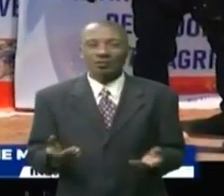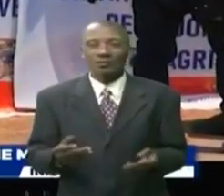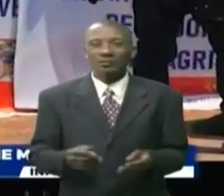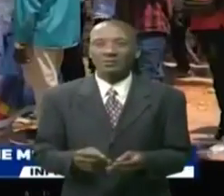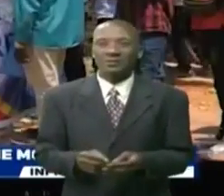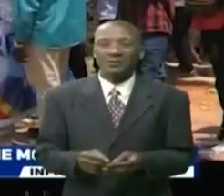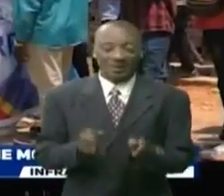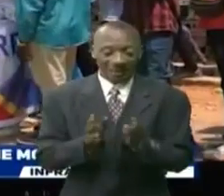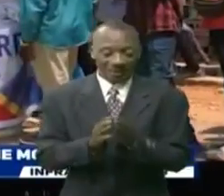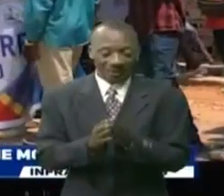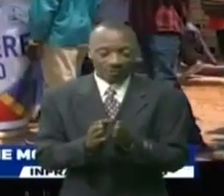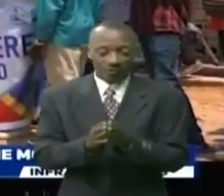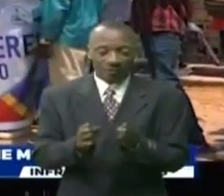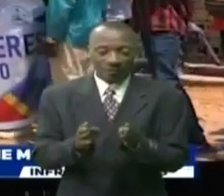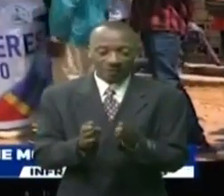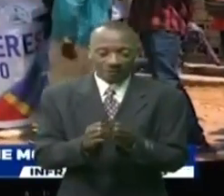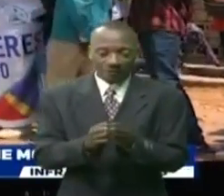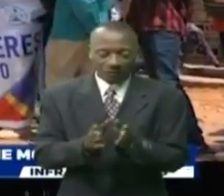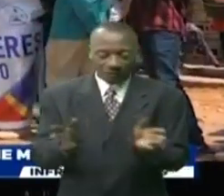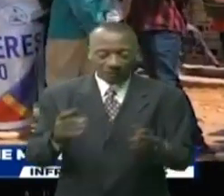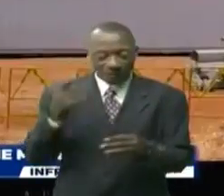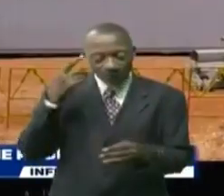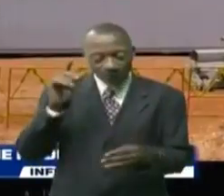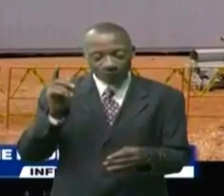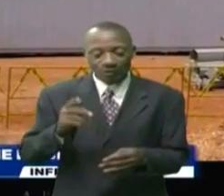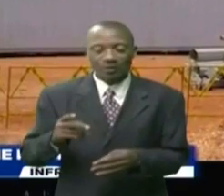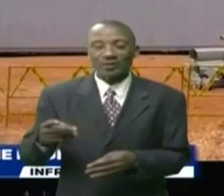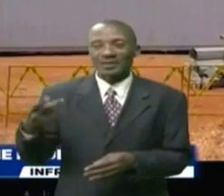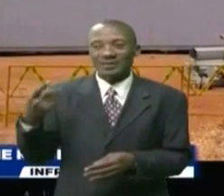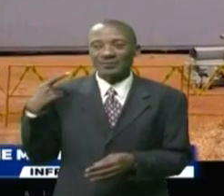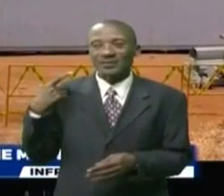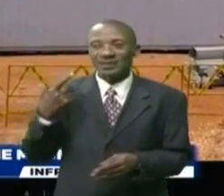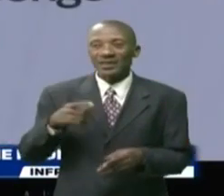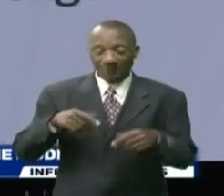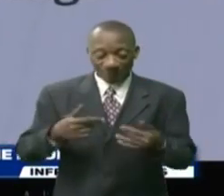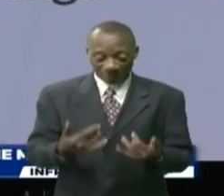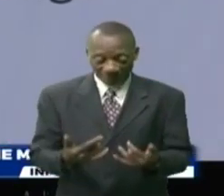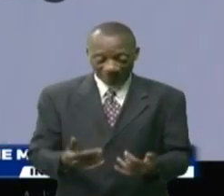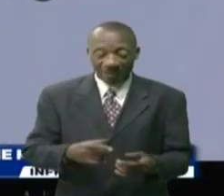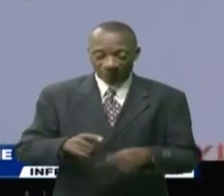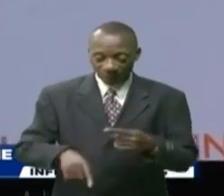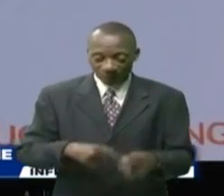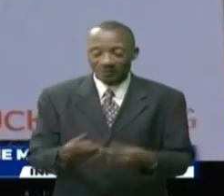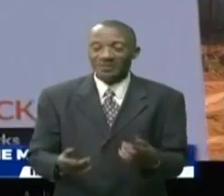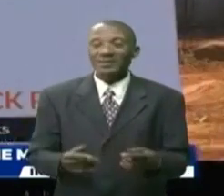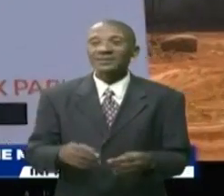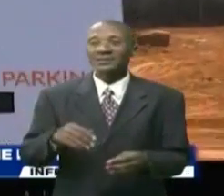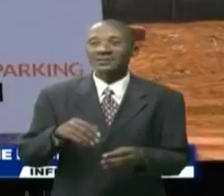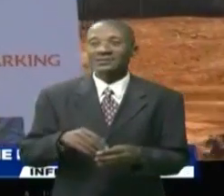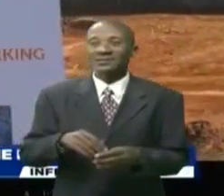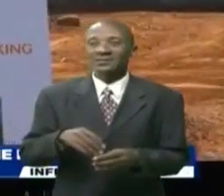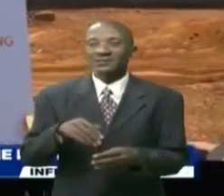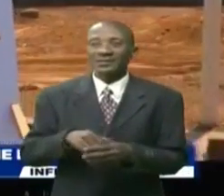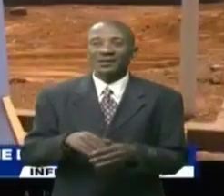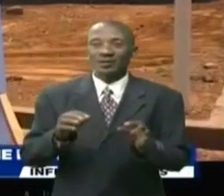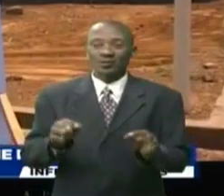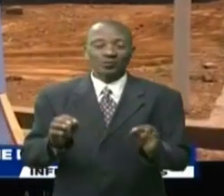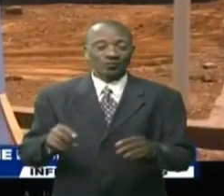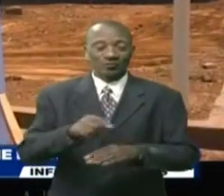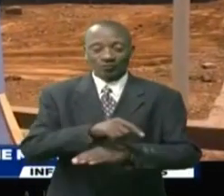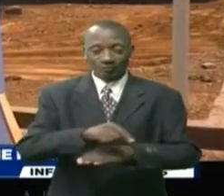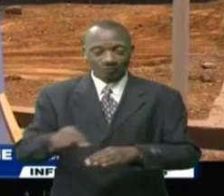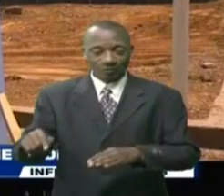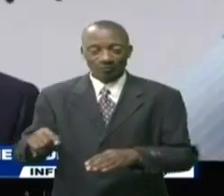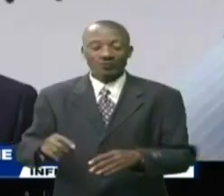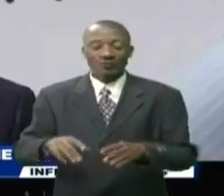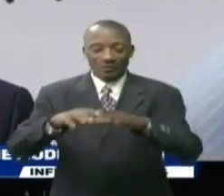en minéraux. Un lieu de commerce et d'échange destiné aux creuseurs artisanaux. C'est une initiative qui a été mise sur